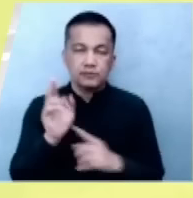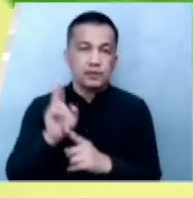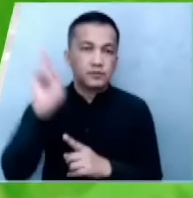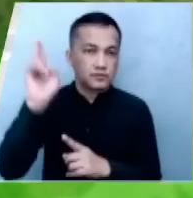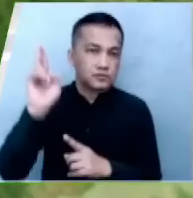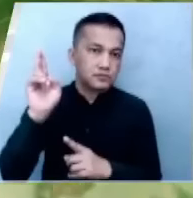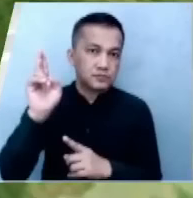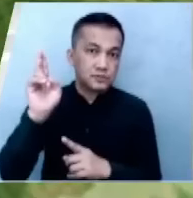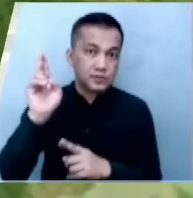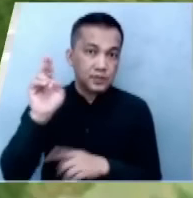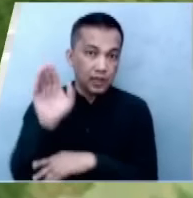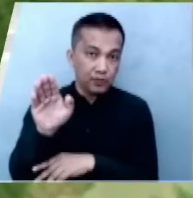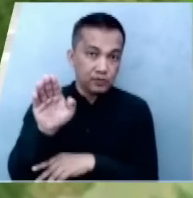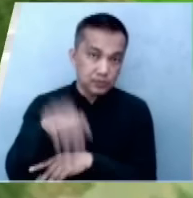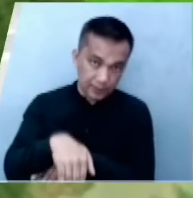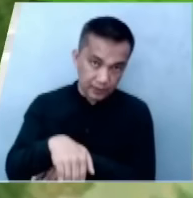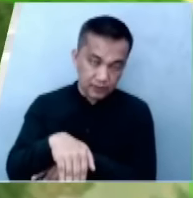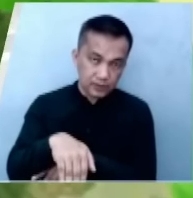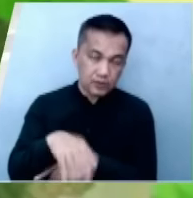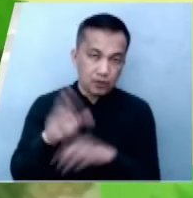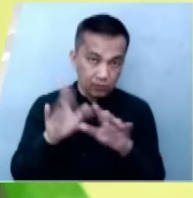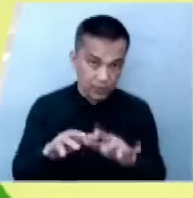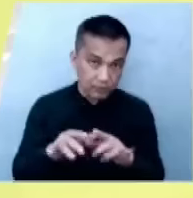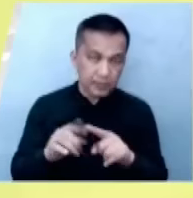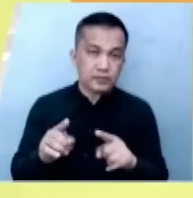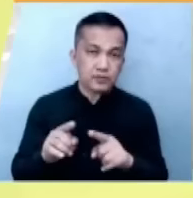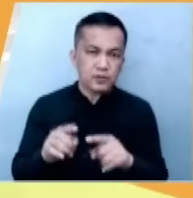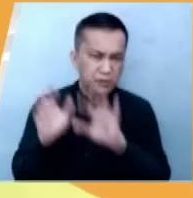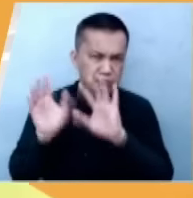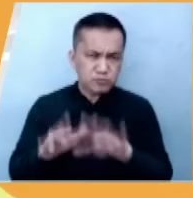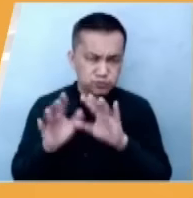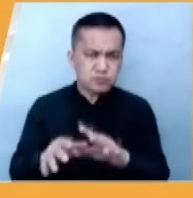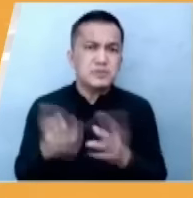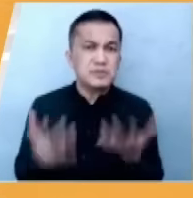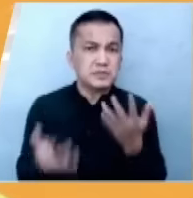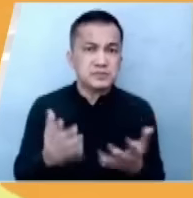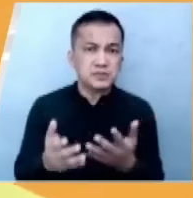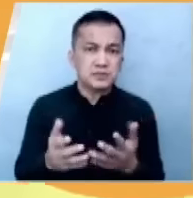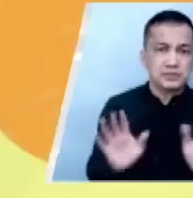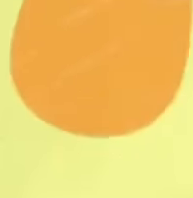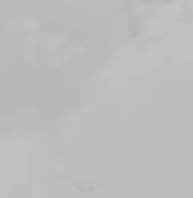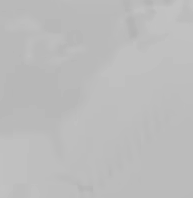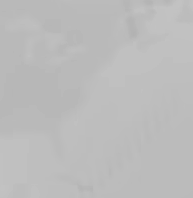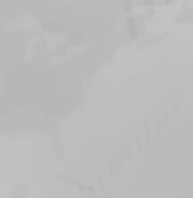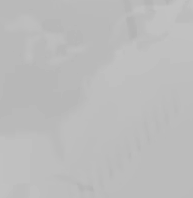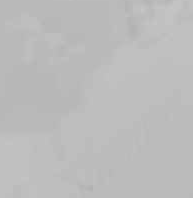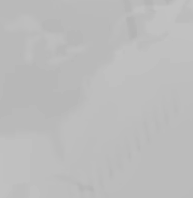Sa hapon o gabi ang ulan pero posibleng heavy to intense rains sa Linggo.